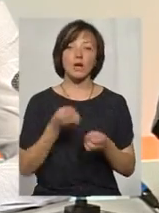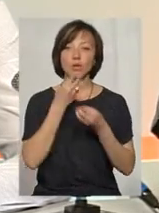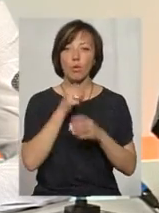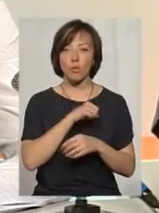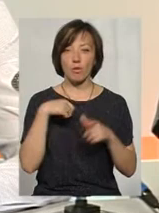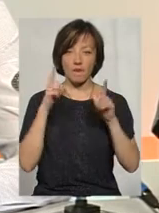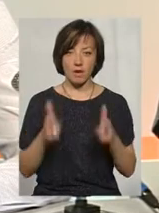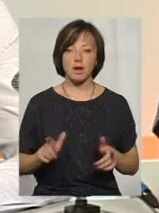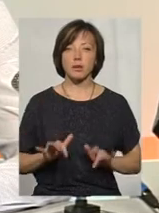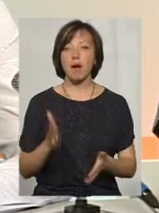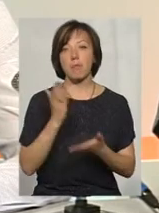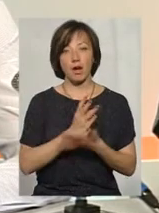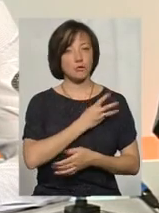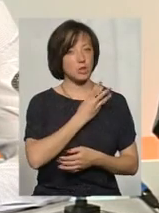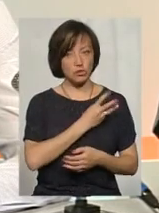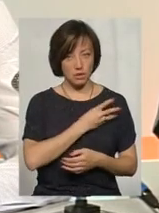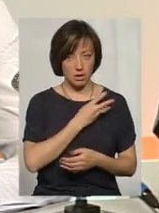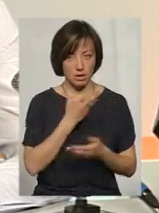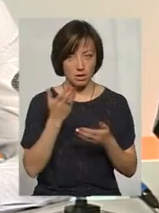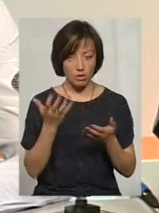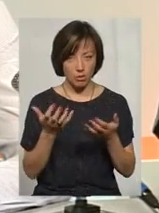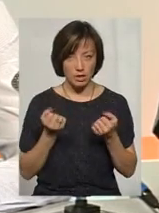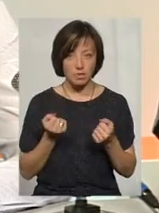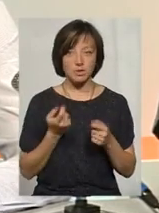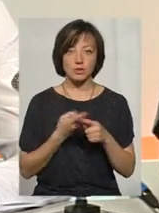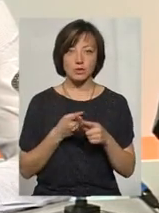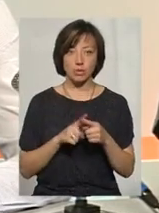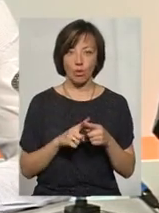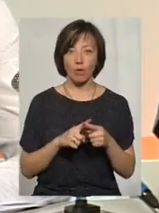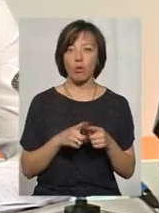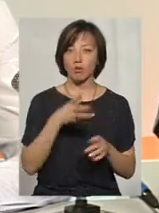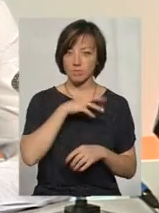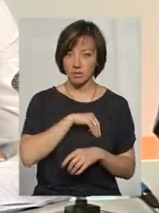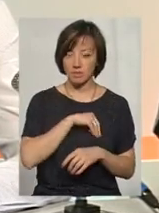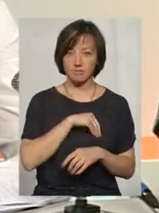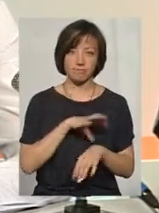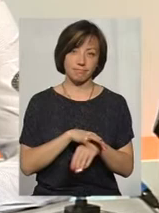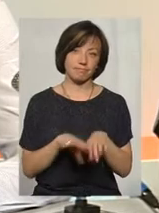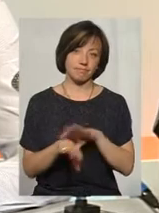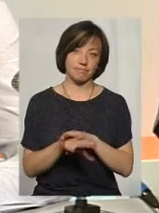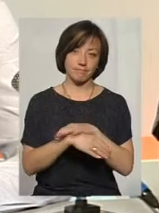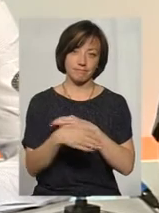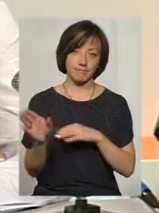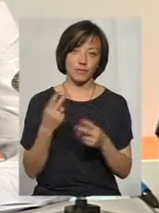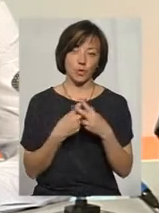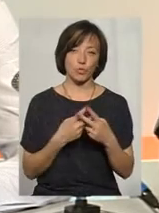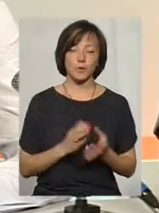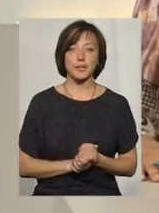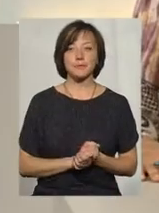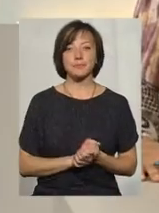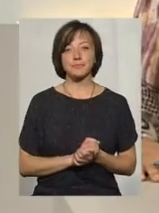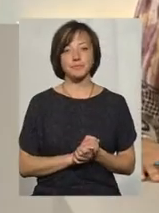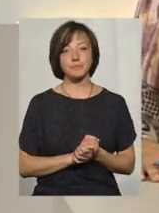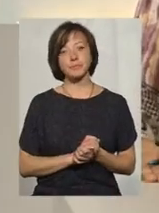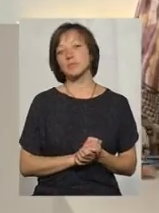справа. Маєш бажання отримати з цього копійку, кайданки на руки і в тюрму. У нас є